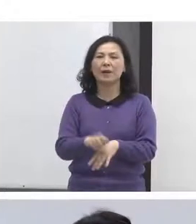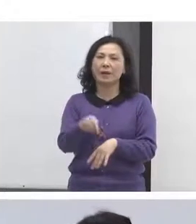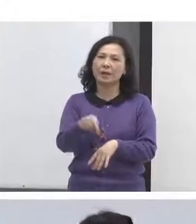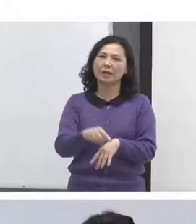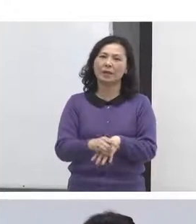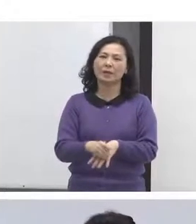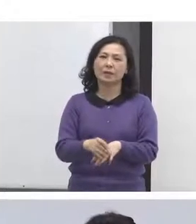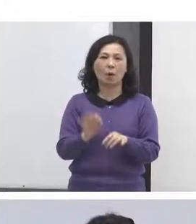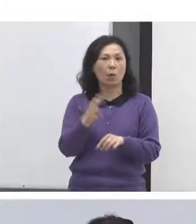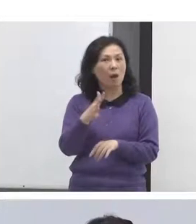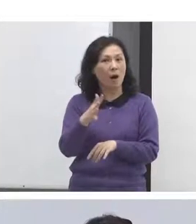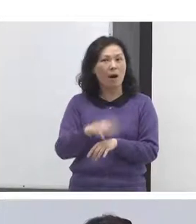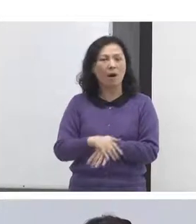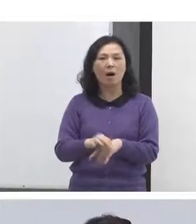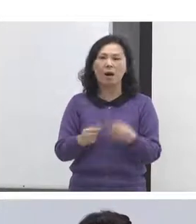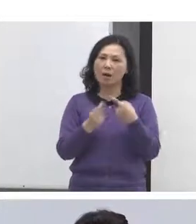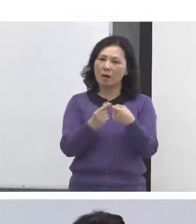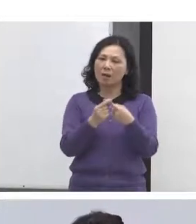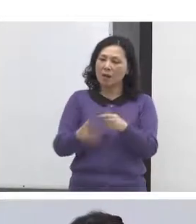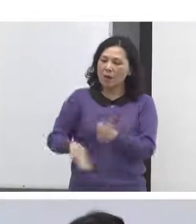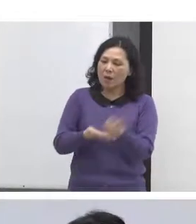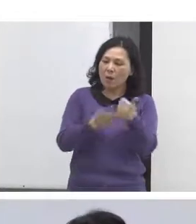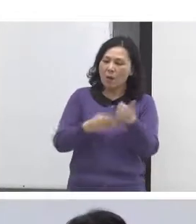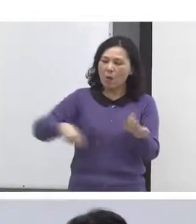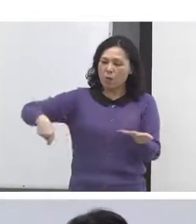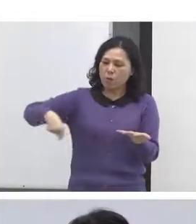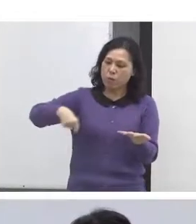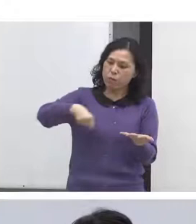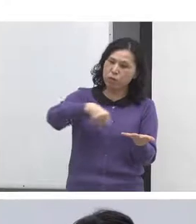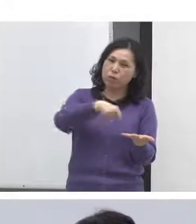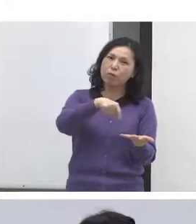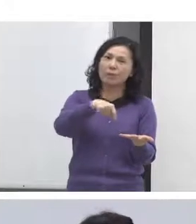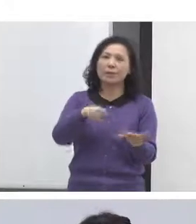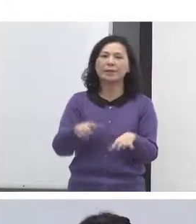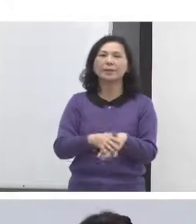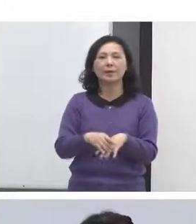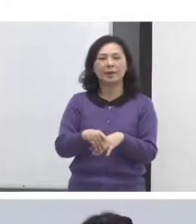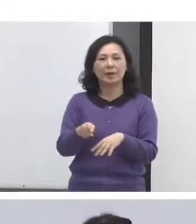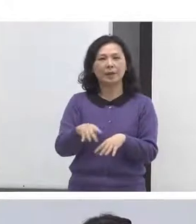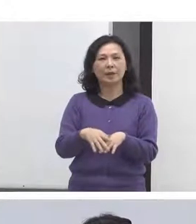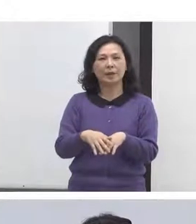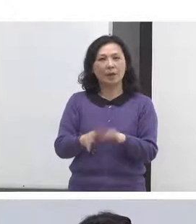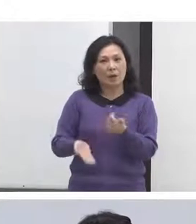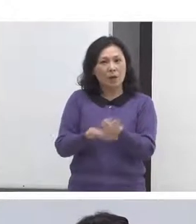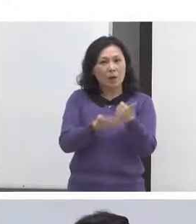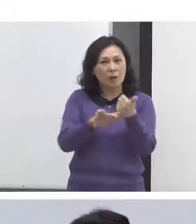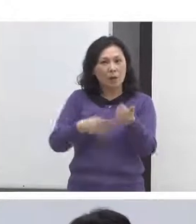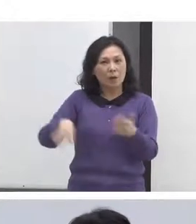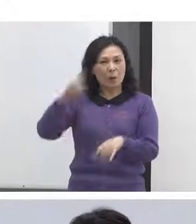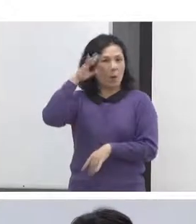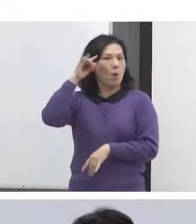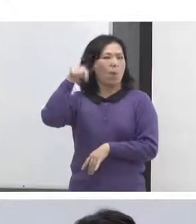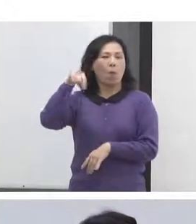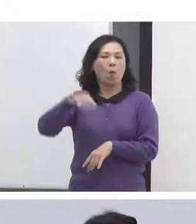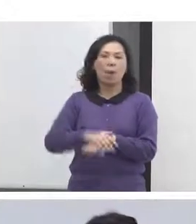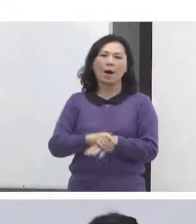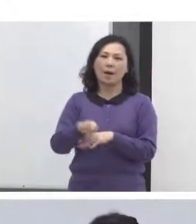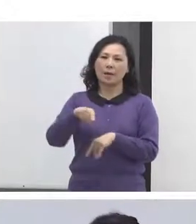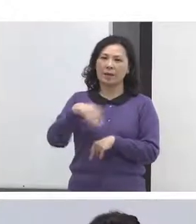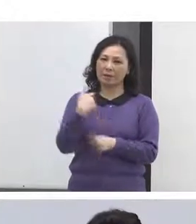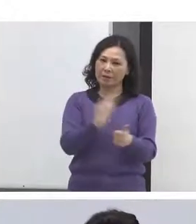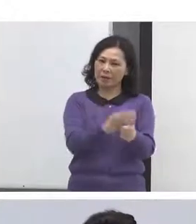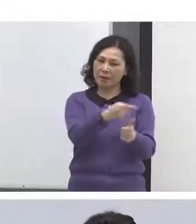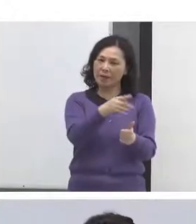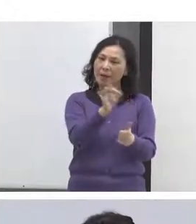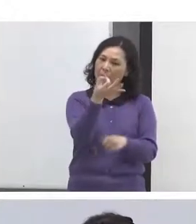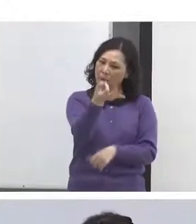说，一开始它是想说要鼓励作者创作，为了鼓励作者创作，要发展文明，那就是要给他们